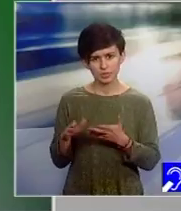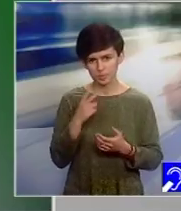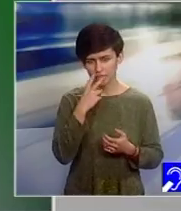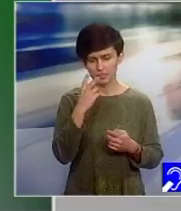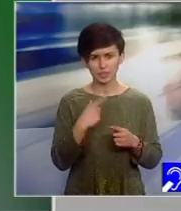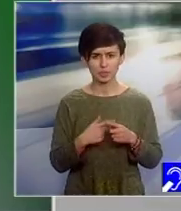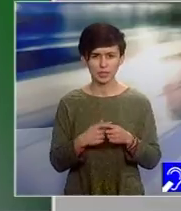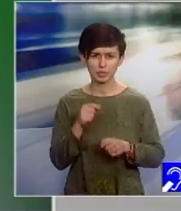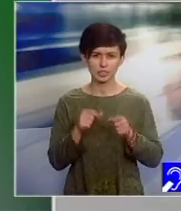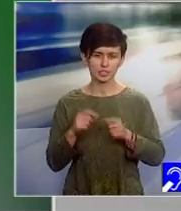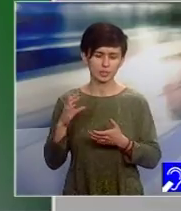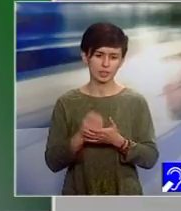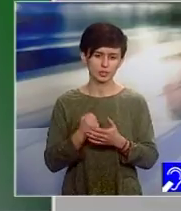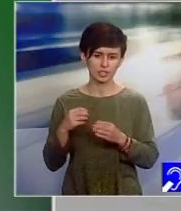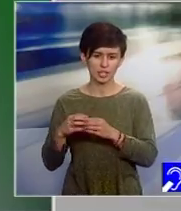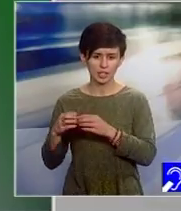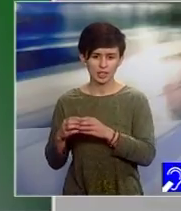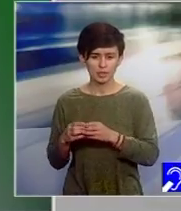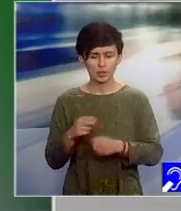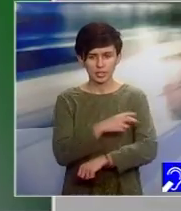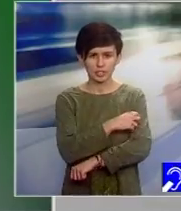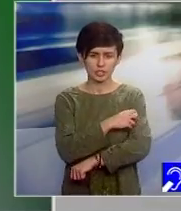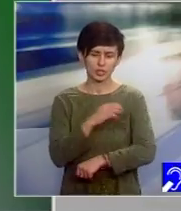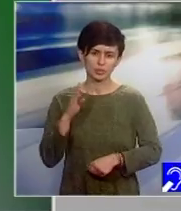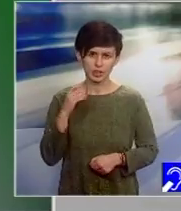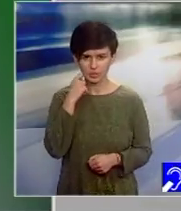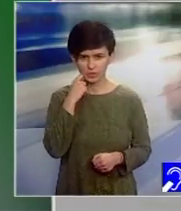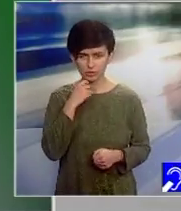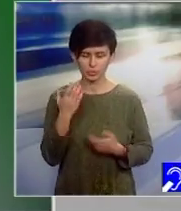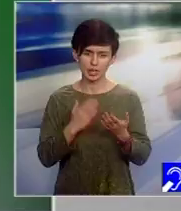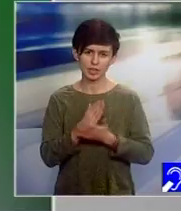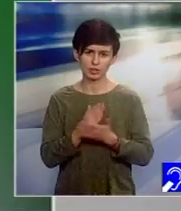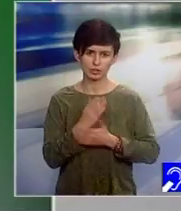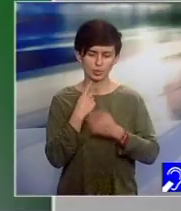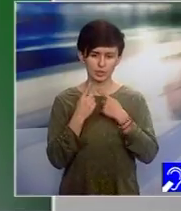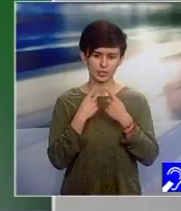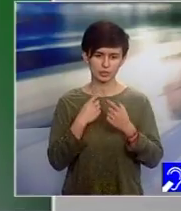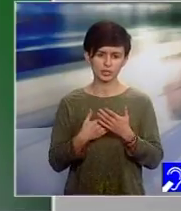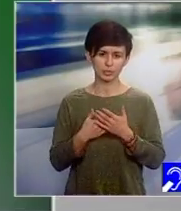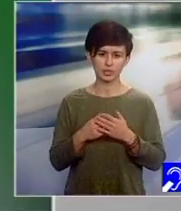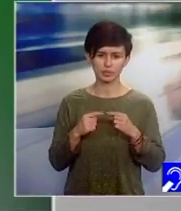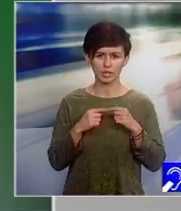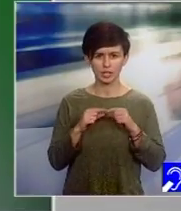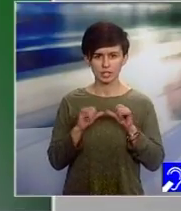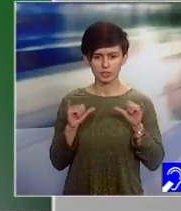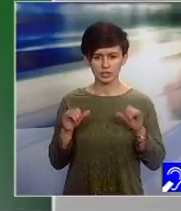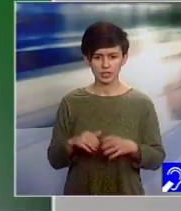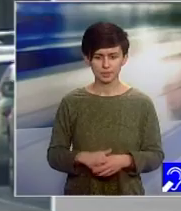reportaj despre reușita echipei Colegiului Național George Barițiu din Cluj-Napoca și revenim cu discuția în platou pentru a dezvolta acest